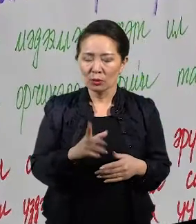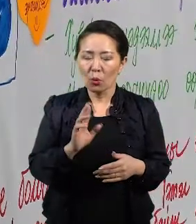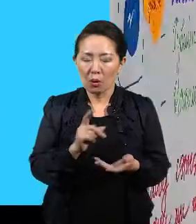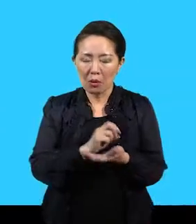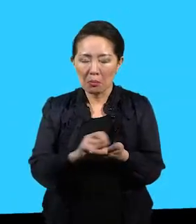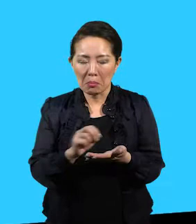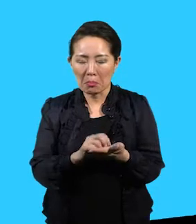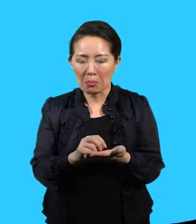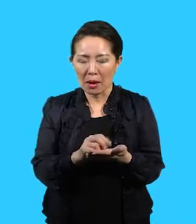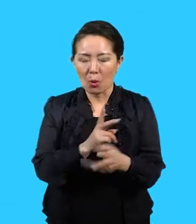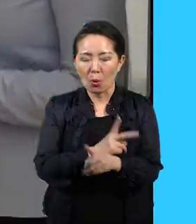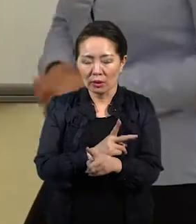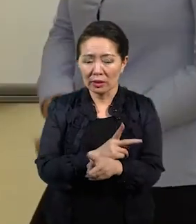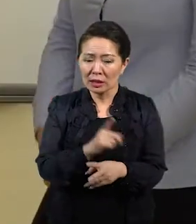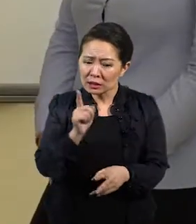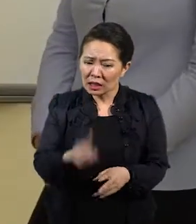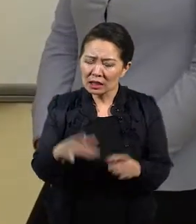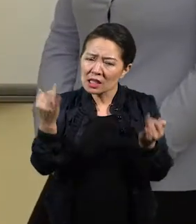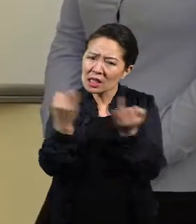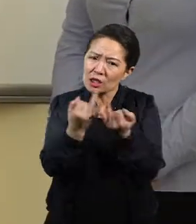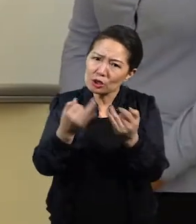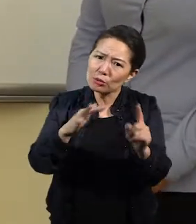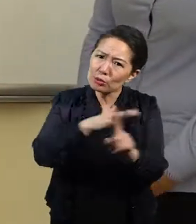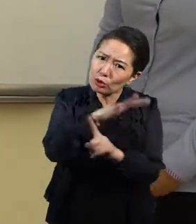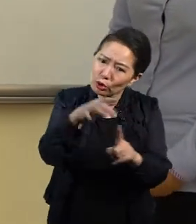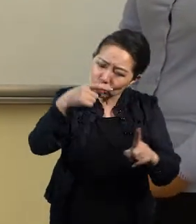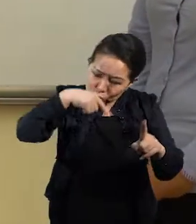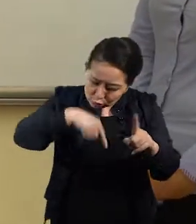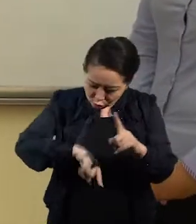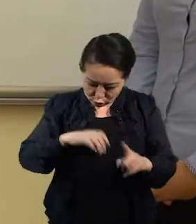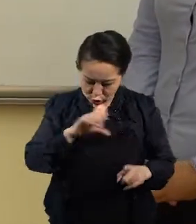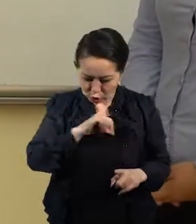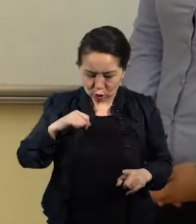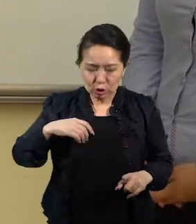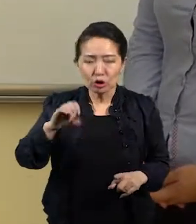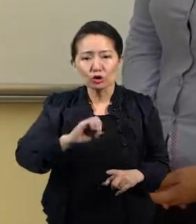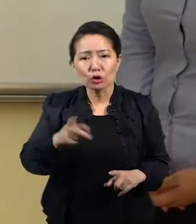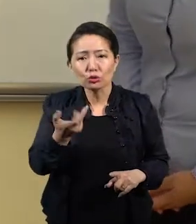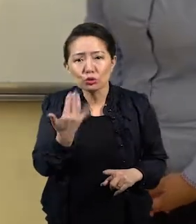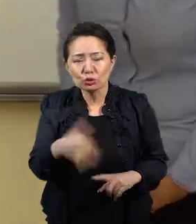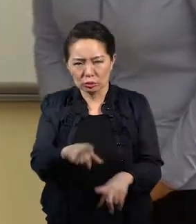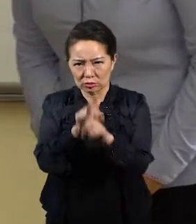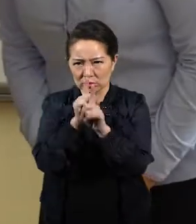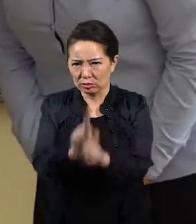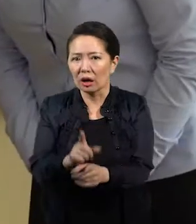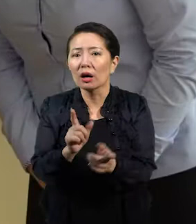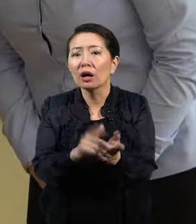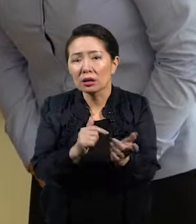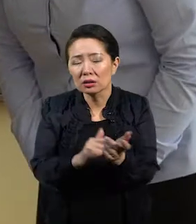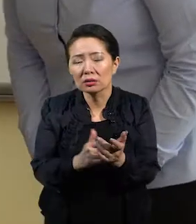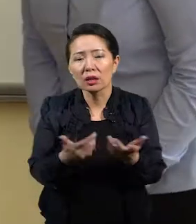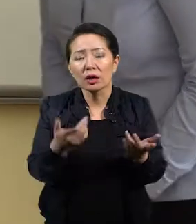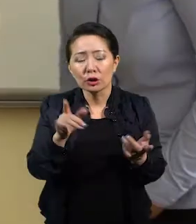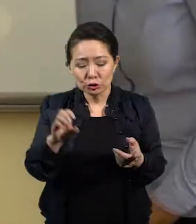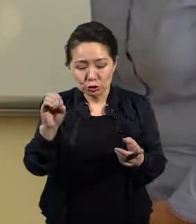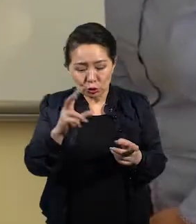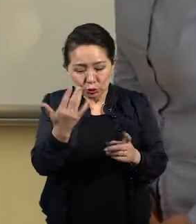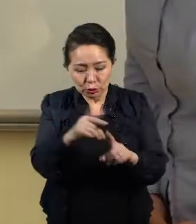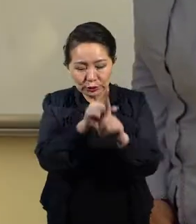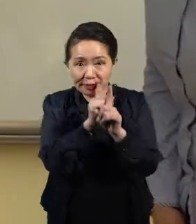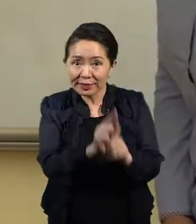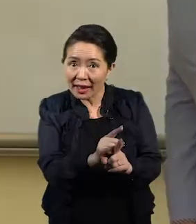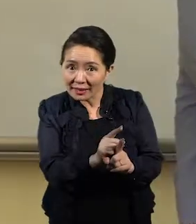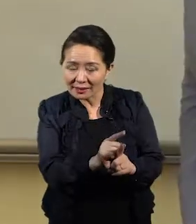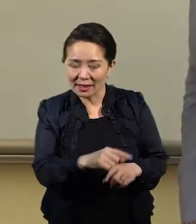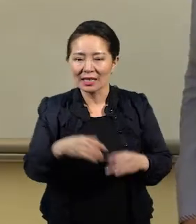Тэгээд захин орчинд амлцахдаа захин орчны ёс зүйг эхлээд ямар ч гэсэн мөрдөх хэрэгтэй. Энэ нь болохоор мөрдснөөр бид хэд орчин